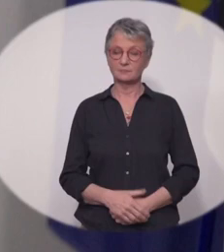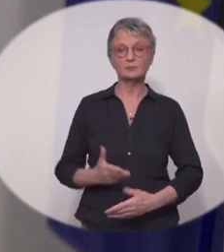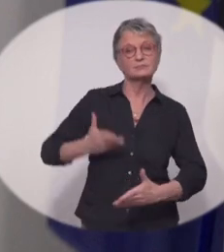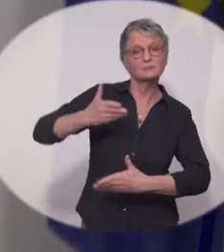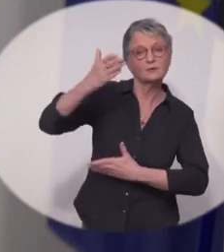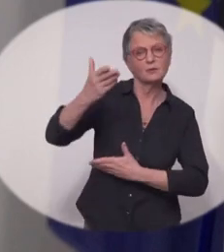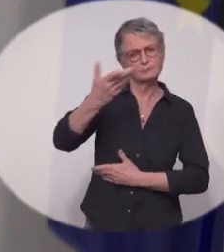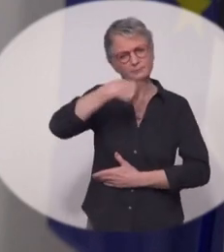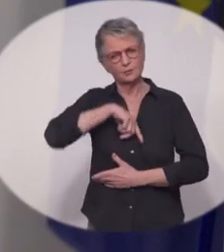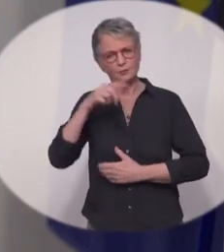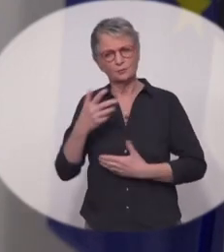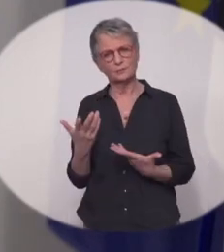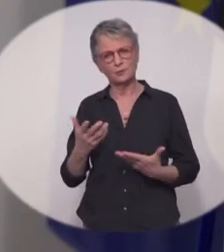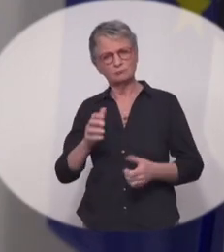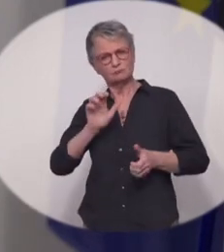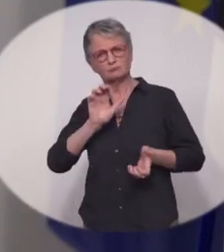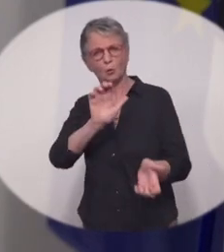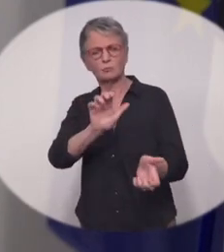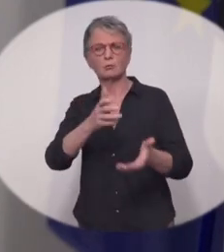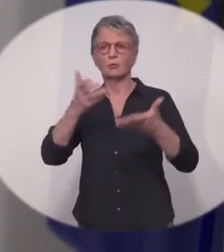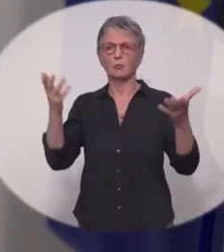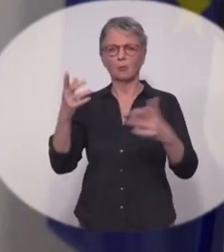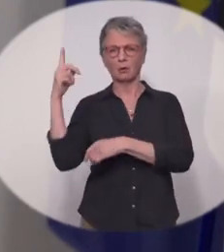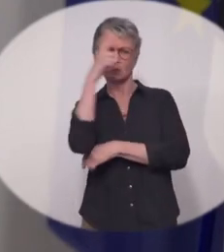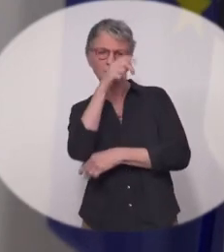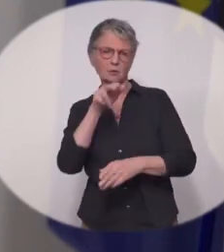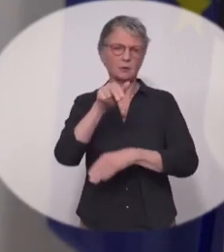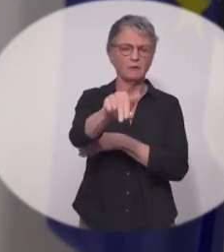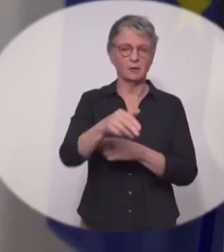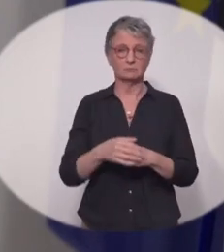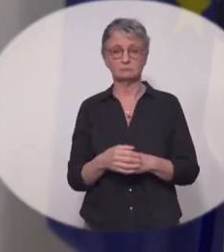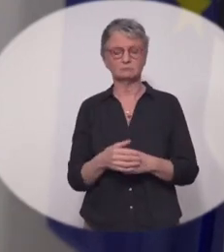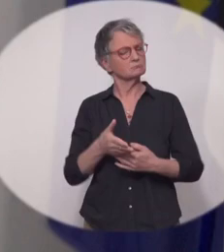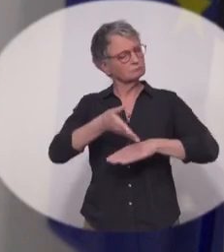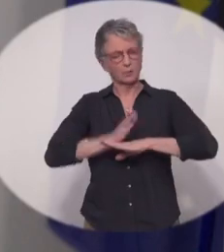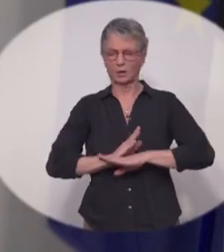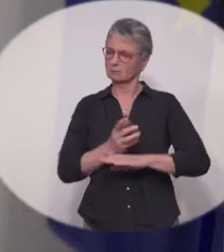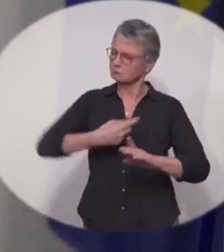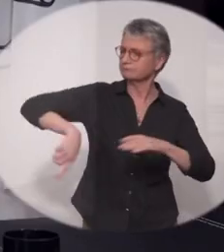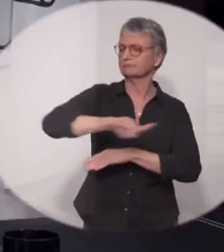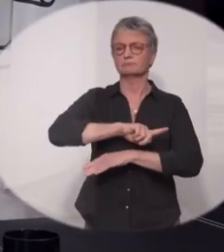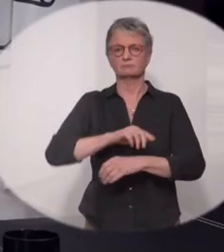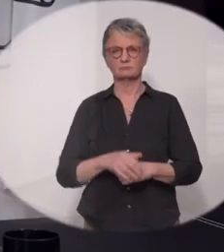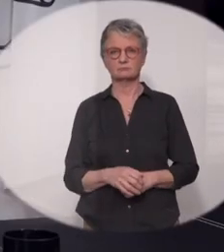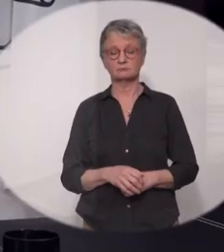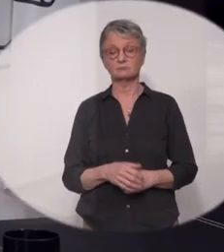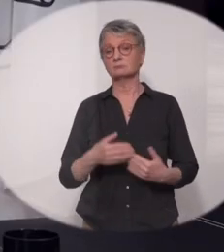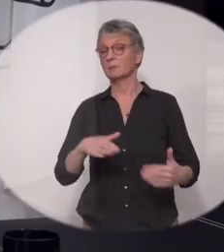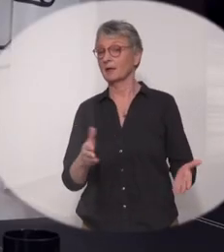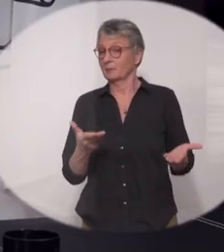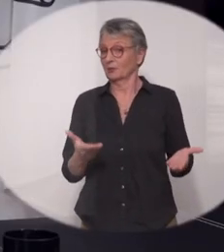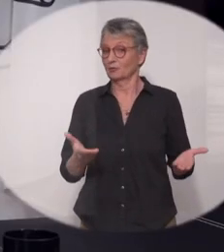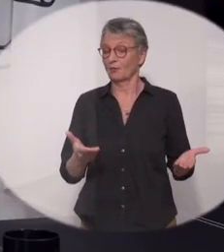toi aidera poulet qui jazz pétain avait un mossad riga une aspirante au kebab acide est à